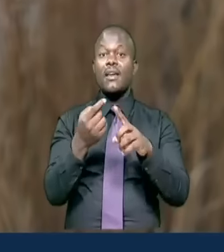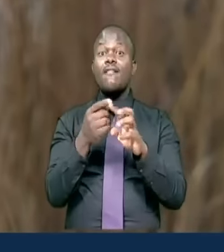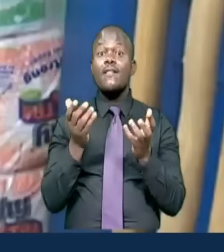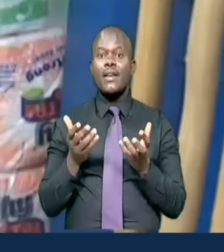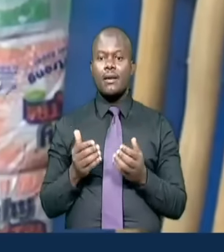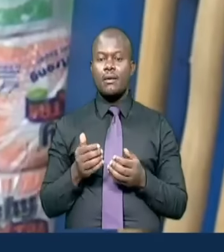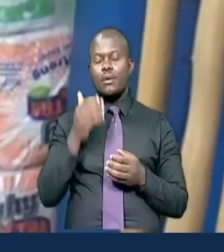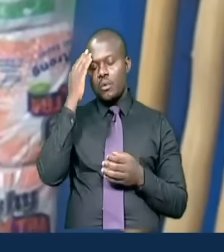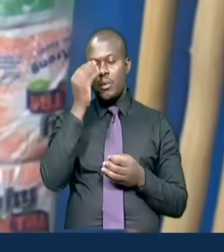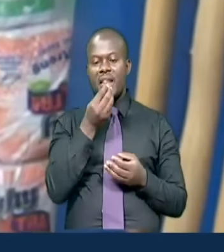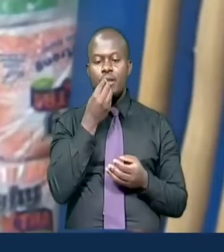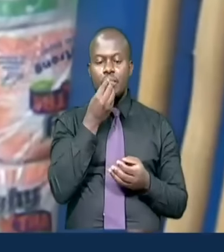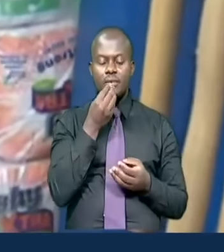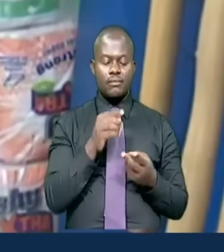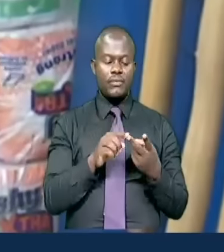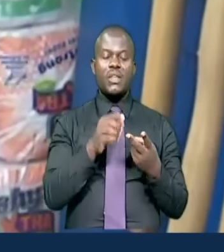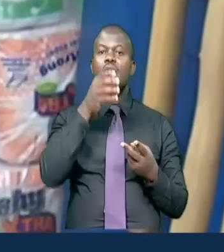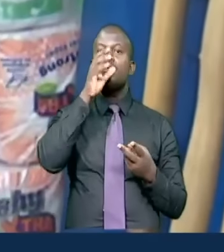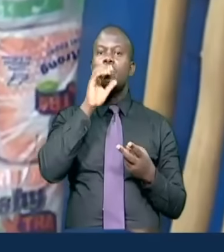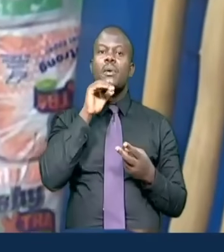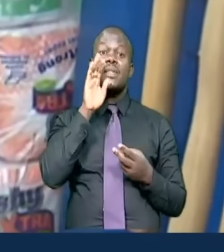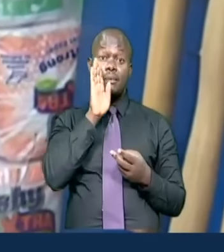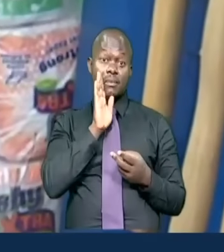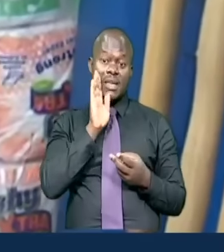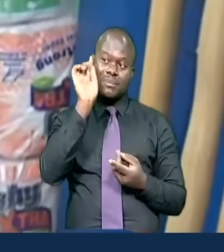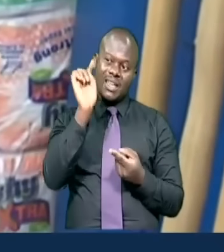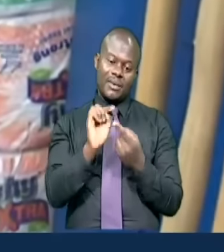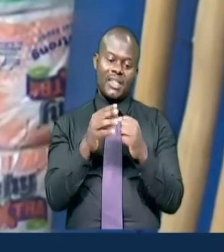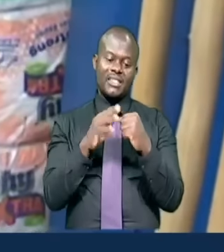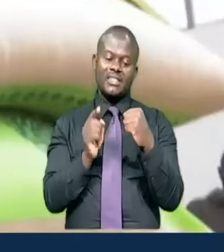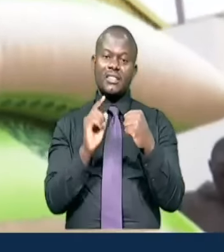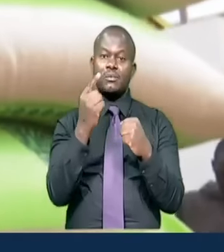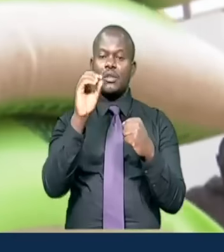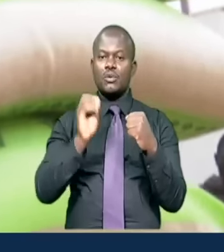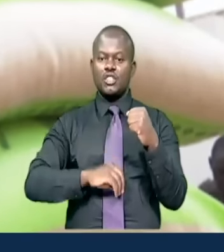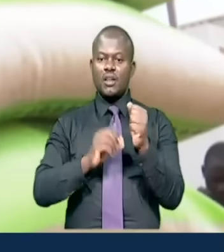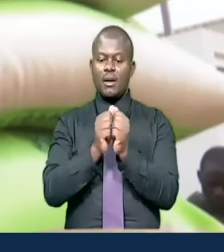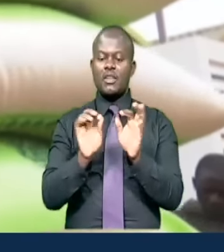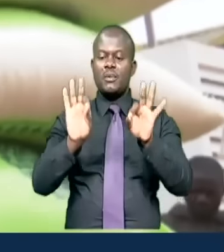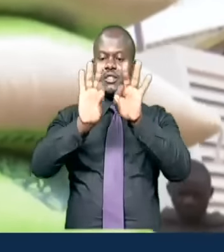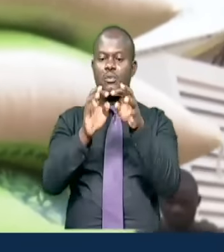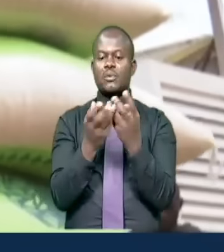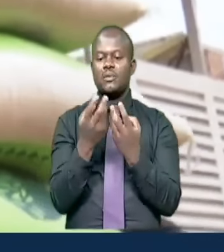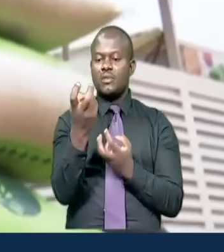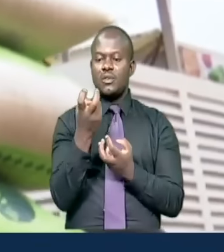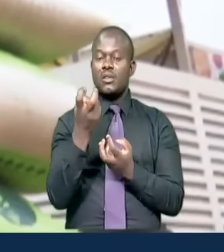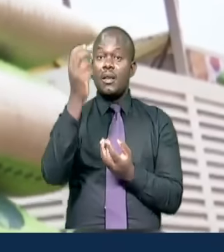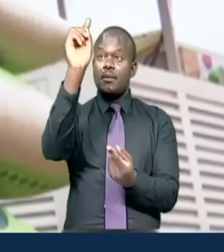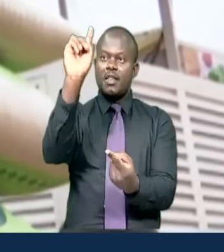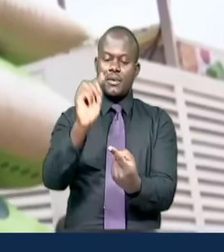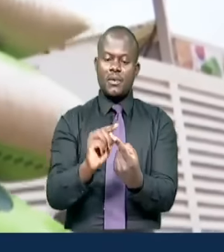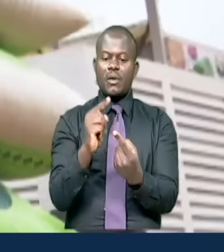by'ibiribwa n'ibinyobwa bidasembuye byagabanutseho 9.1%, n'ibiciro by'ibijyanye n'ubwikorezi